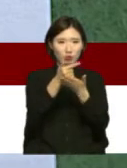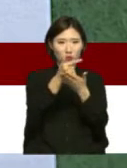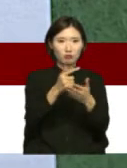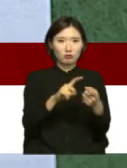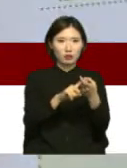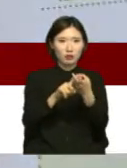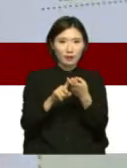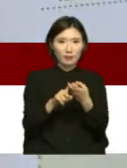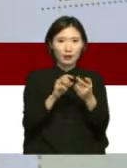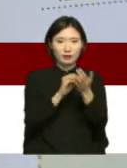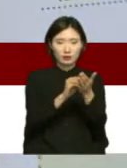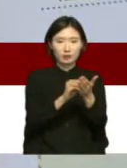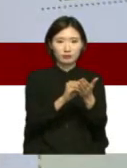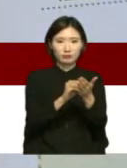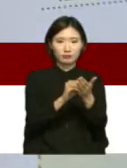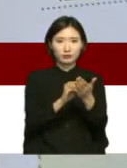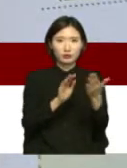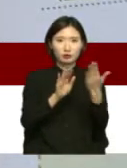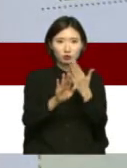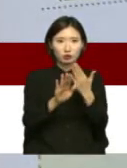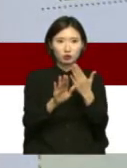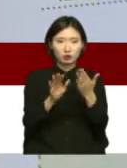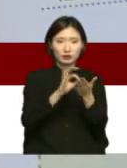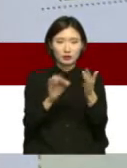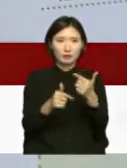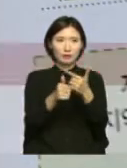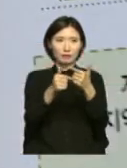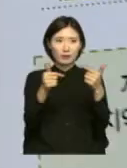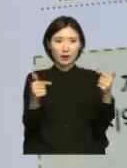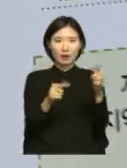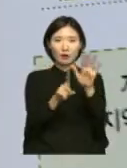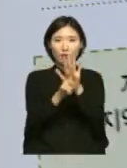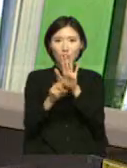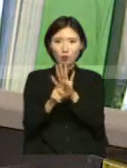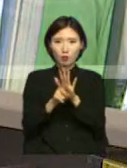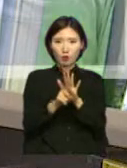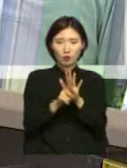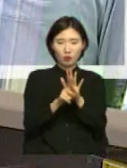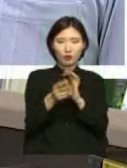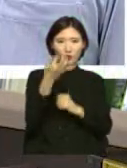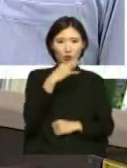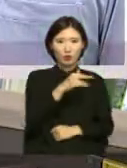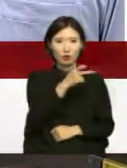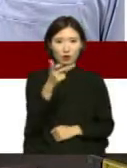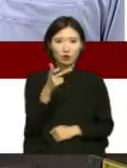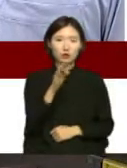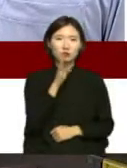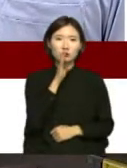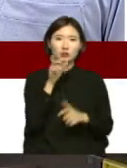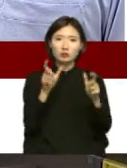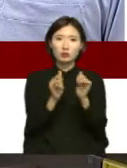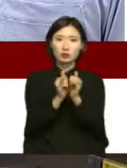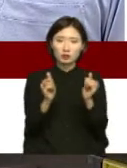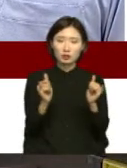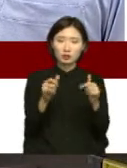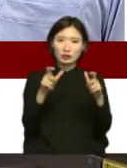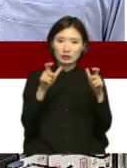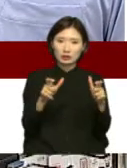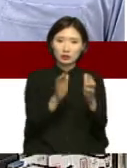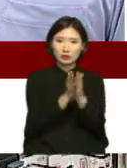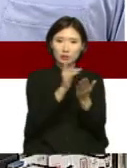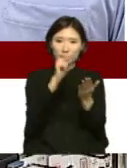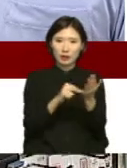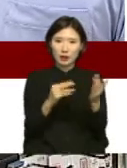이용객 수는 늘었고 서점 홍보 효과에서도 재미를 톡톡히 보고 있습니다. 실제 지역 주민이 지역 서점에